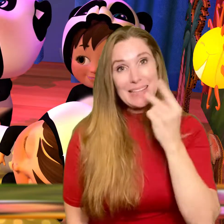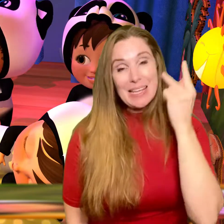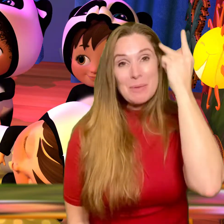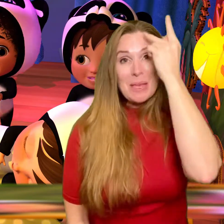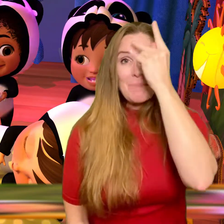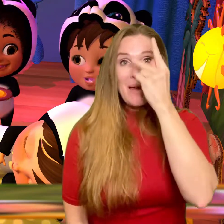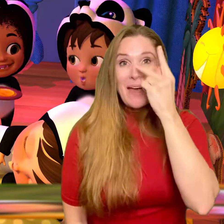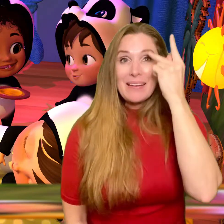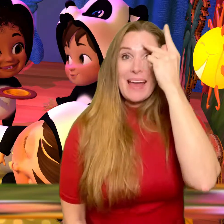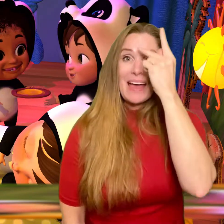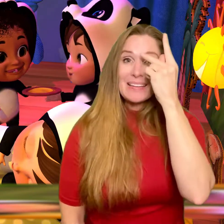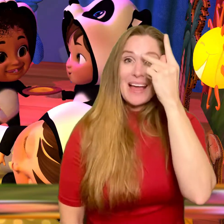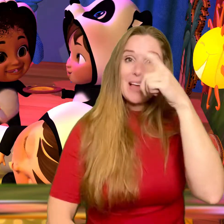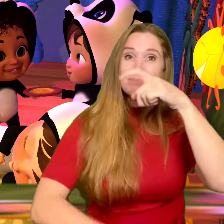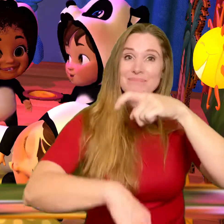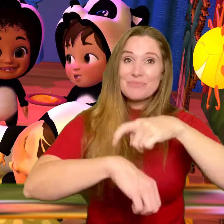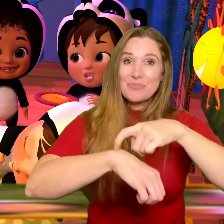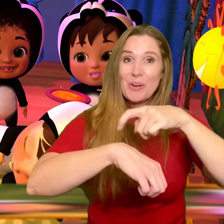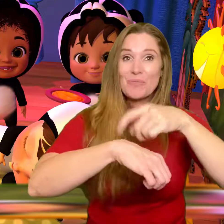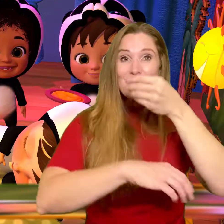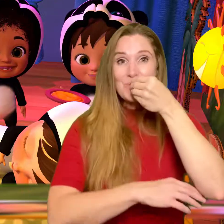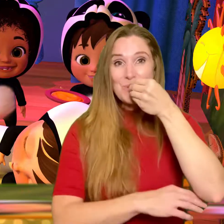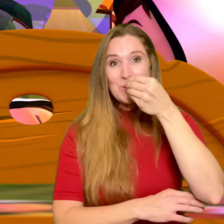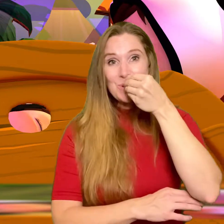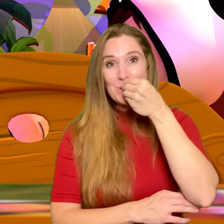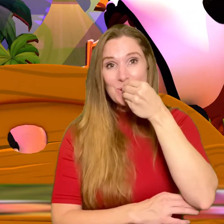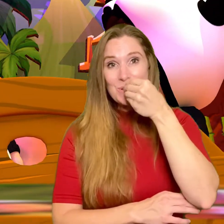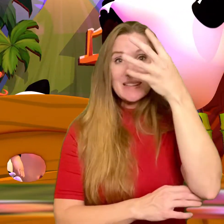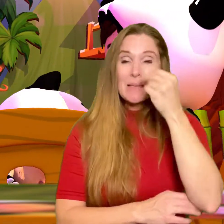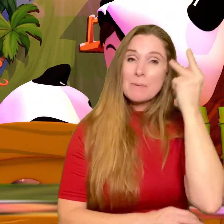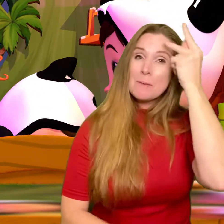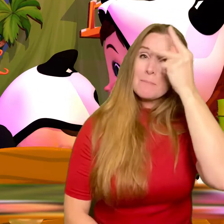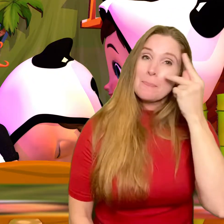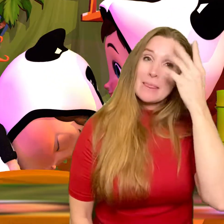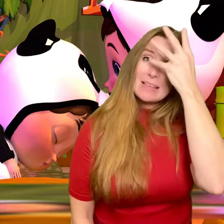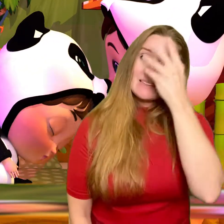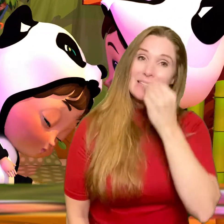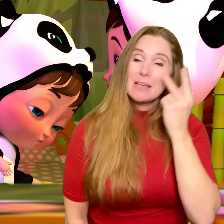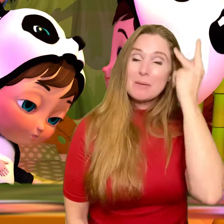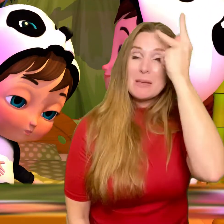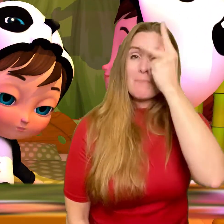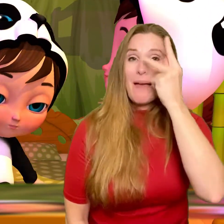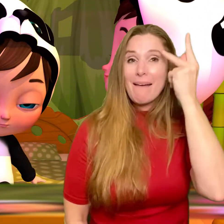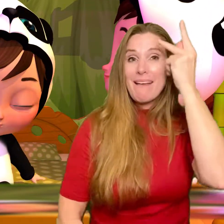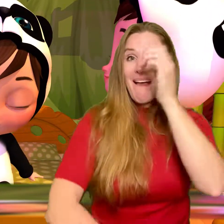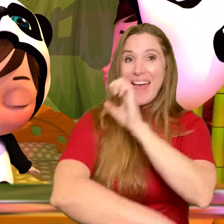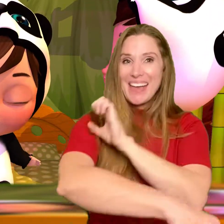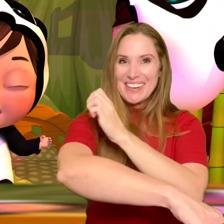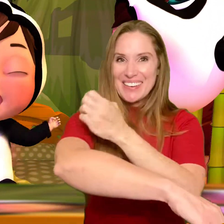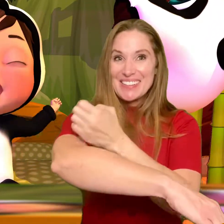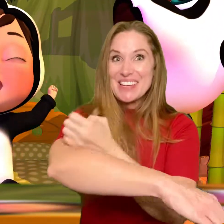パンダちゃん、食べよう。パンダちゃん、パンダちゃん。